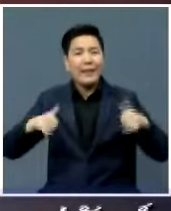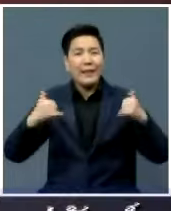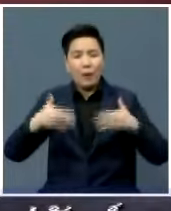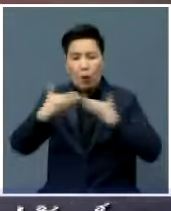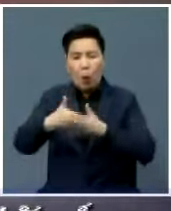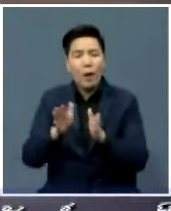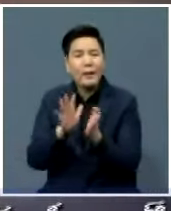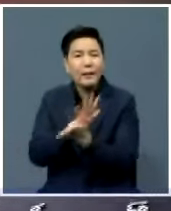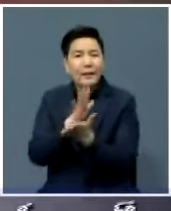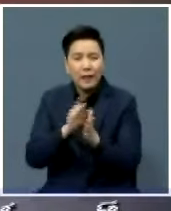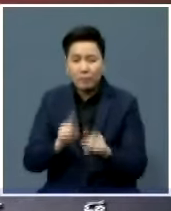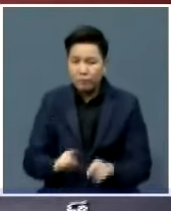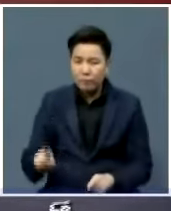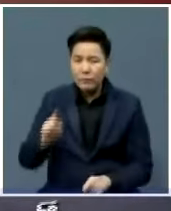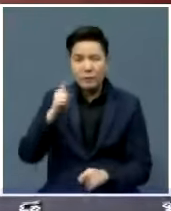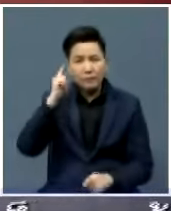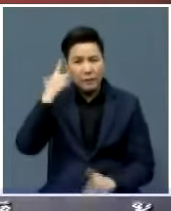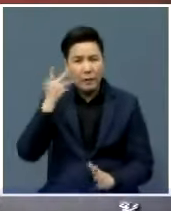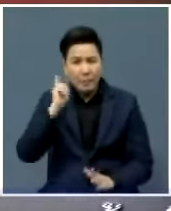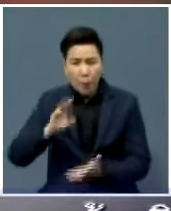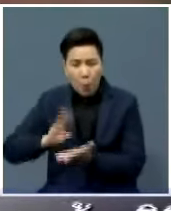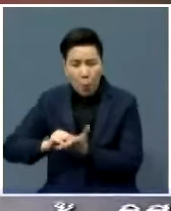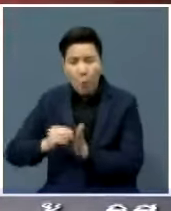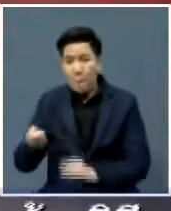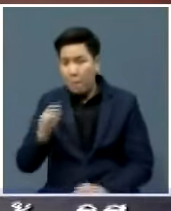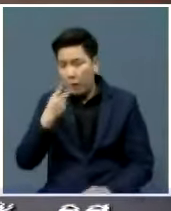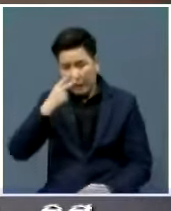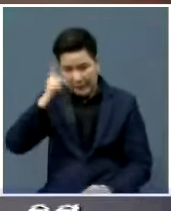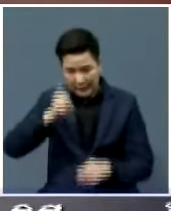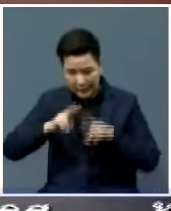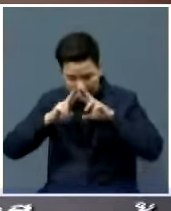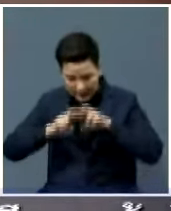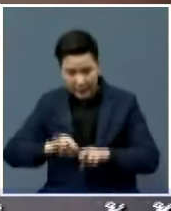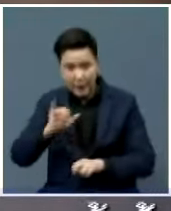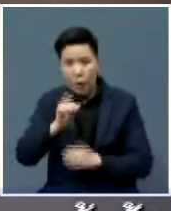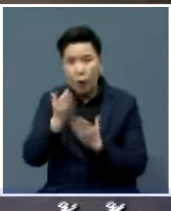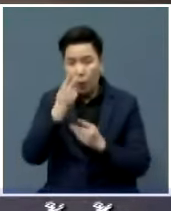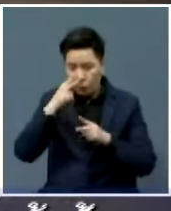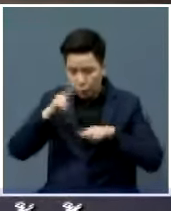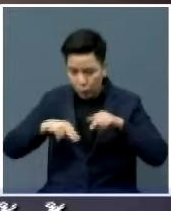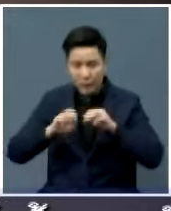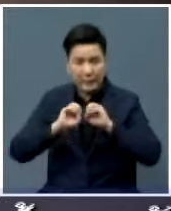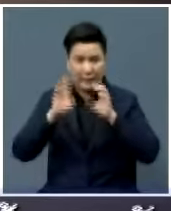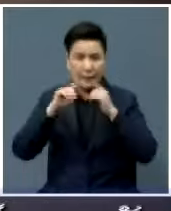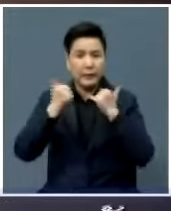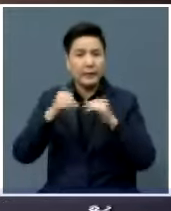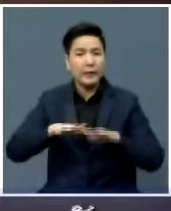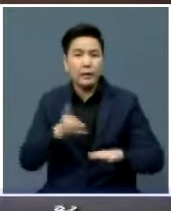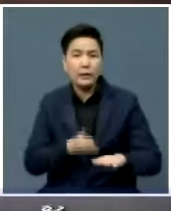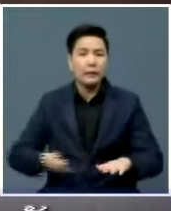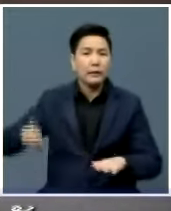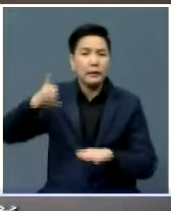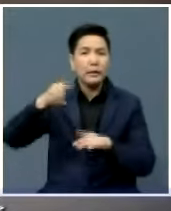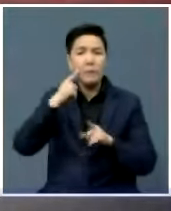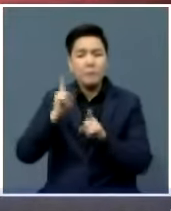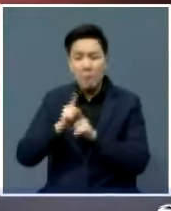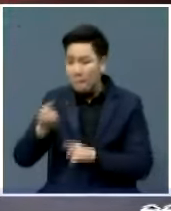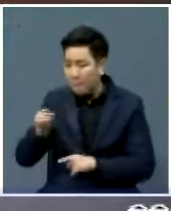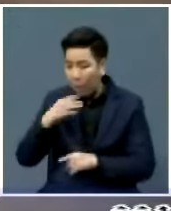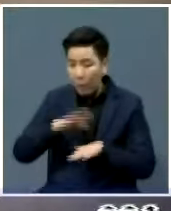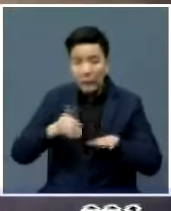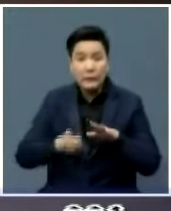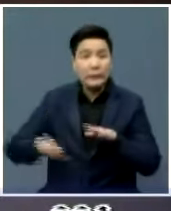ในห้องเอกสารอันนี้ยังเป็นแค่เพียงข้อมูลนะคะคุณผู้ชมเดี๋ยวต้องรอตรวจสอบให้แน่ชัดก่อนว่าการที่เด็กขึ้นไปเล่นตามคำบอกเล่